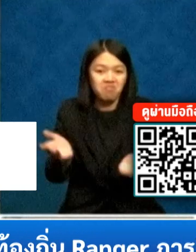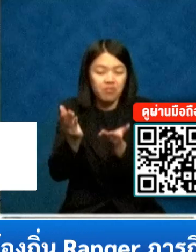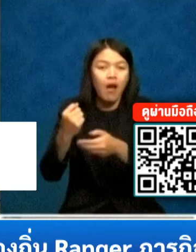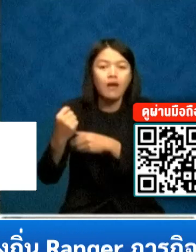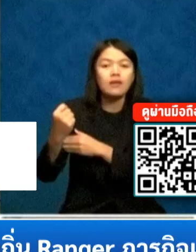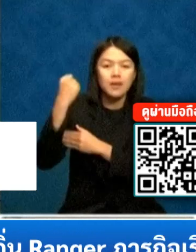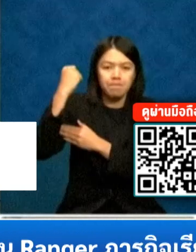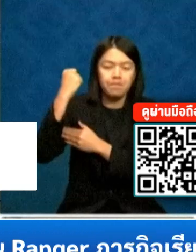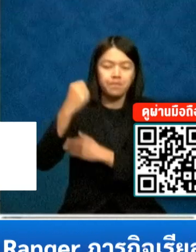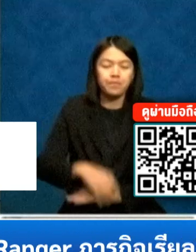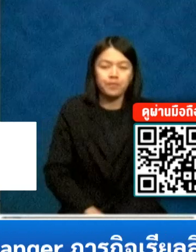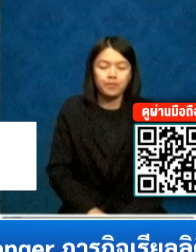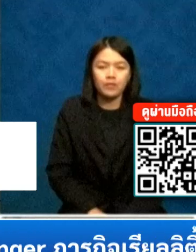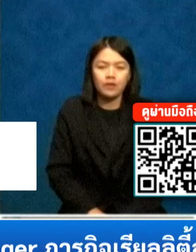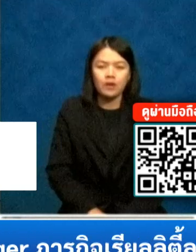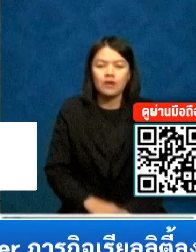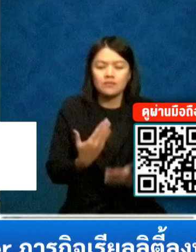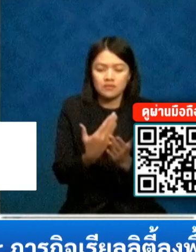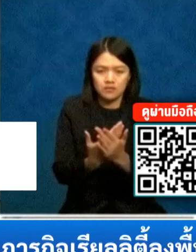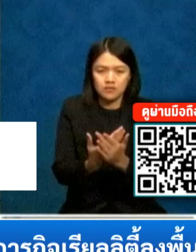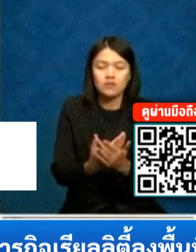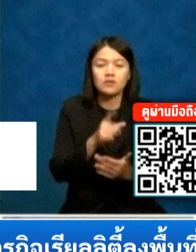ความเข้มแข็งเป็นจำนวนเงิน